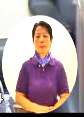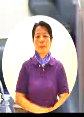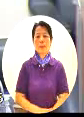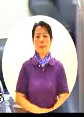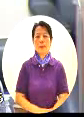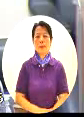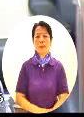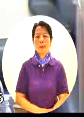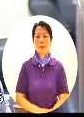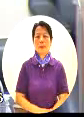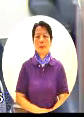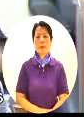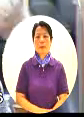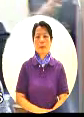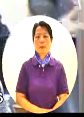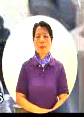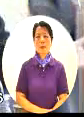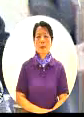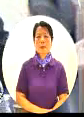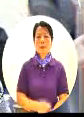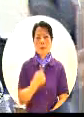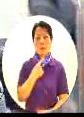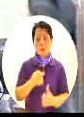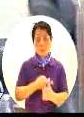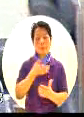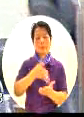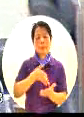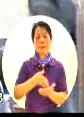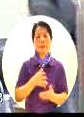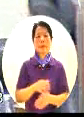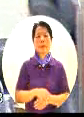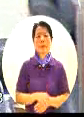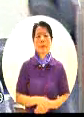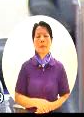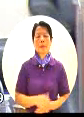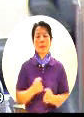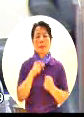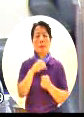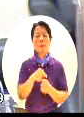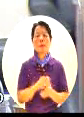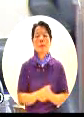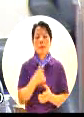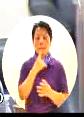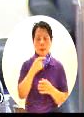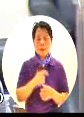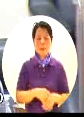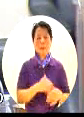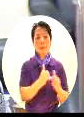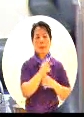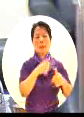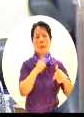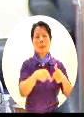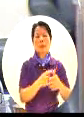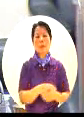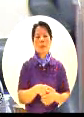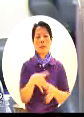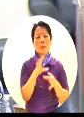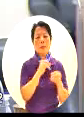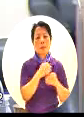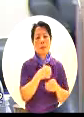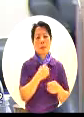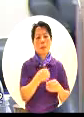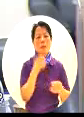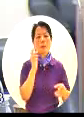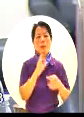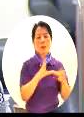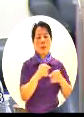阿哥一家，我先再谈一下好不好？哥一家哈，我们民营化，那你资产的部分哈，我